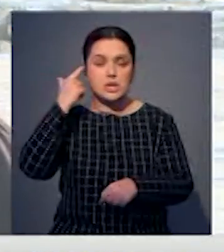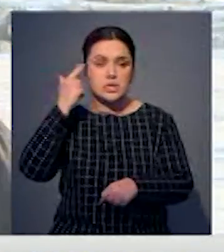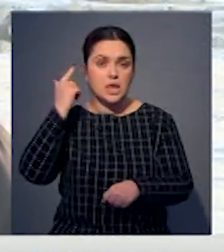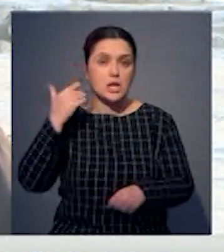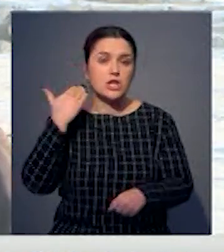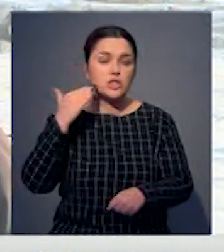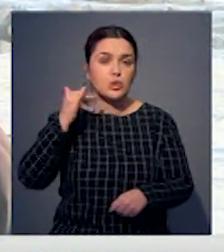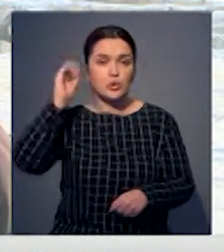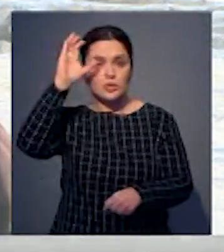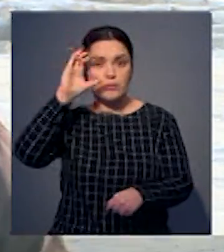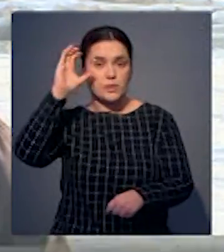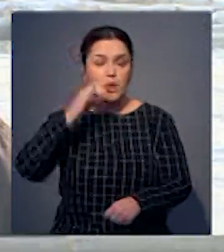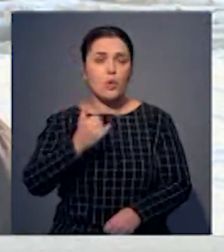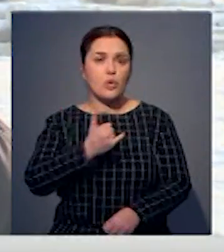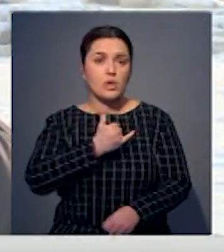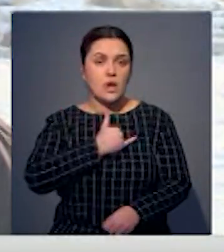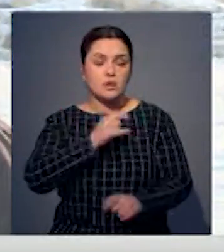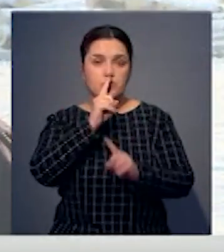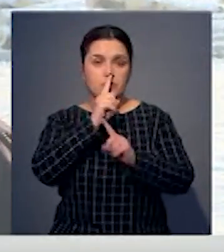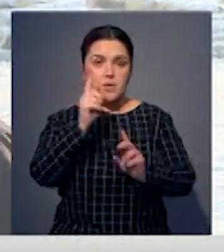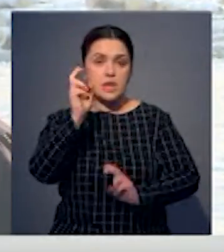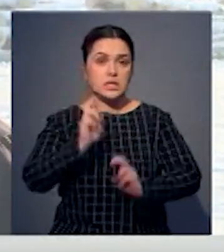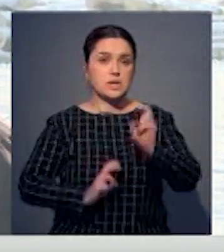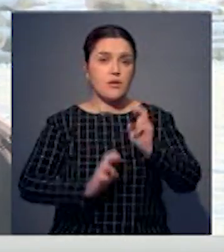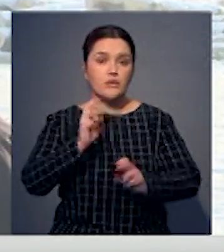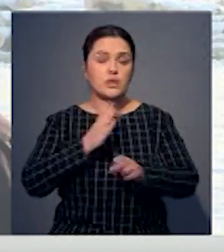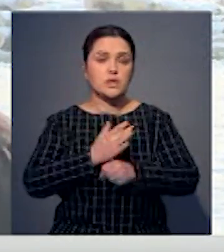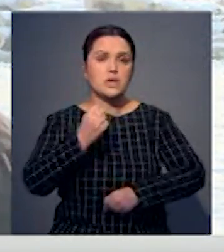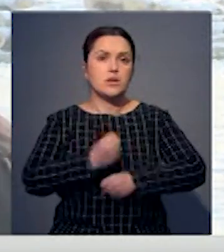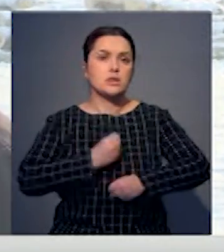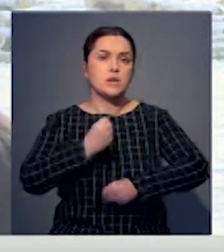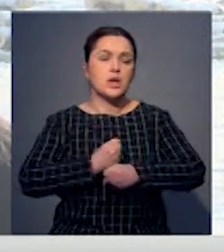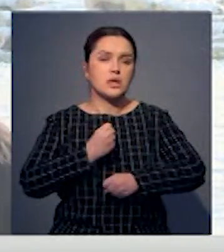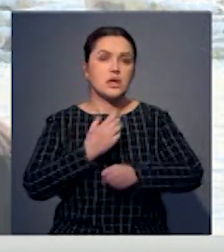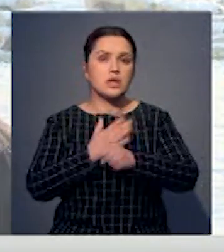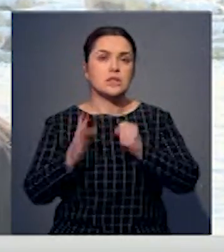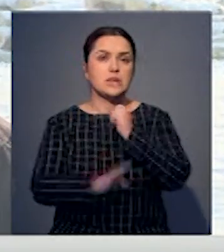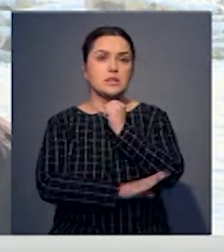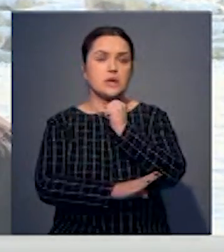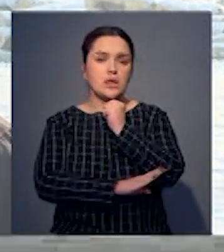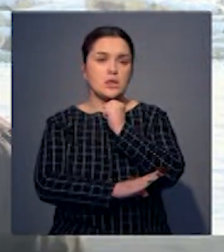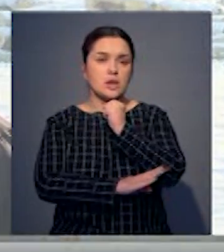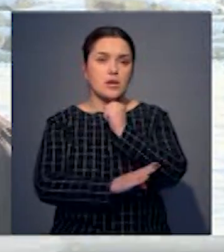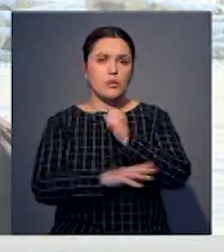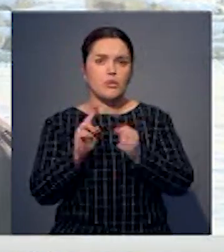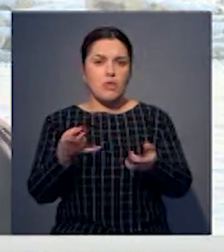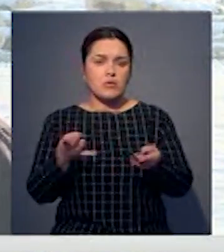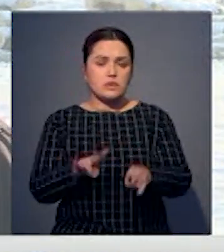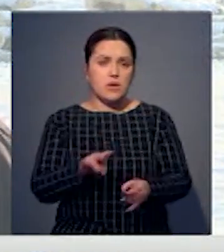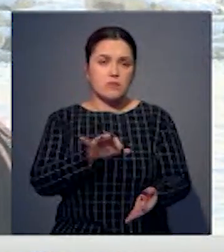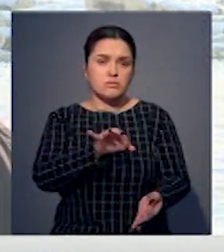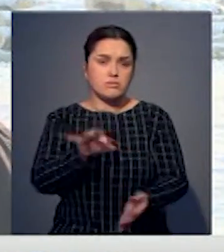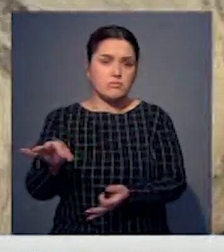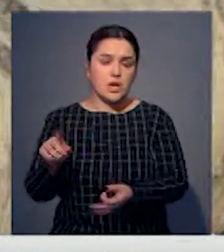Наша особенность предприятия – это переработка некондиционной древесины. То есть в штабеле вот видно бревна, которые